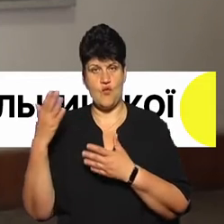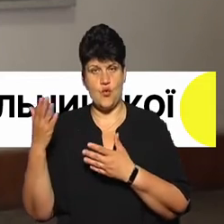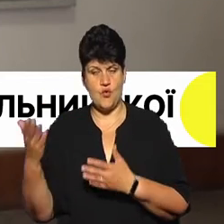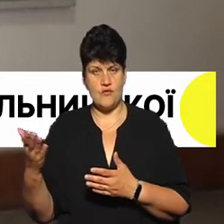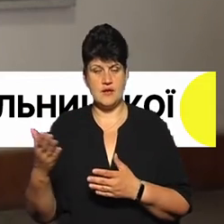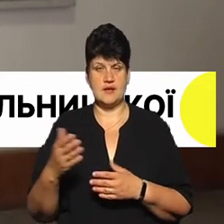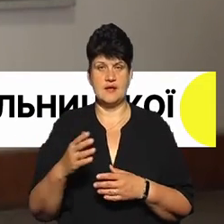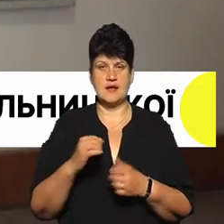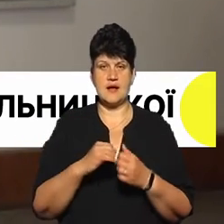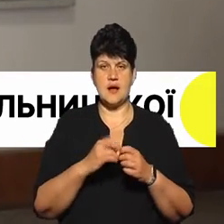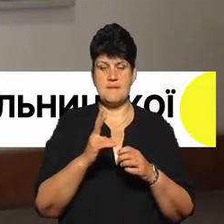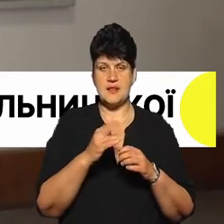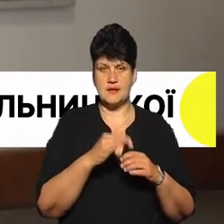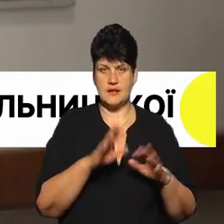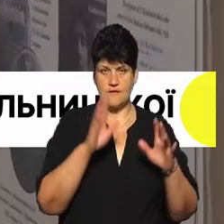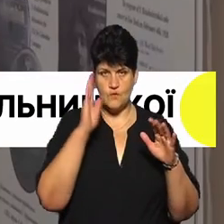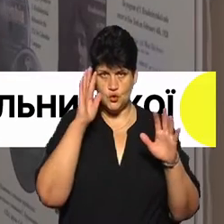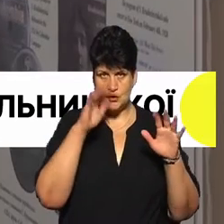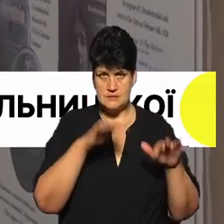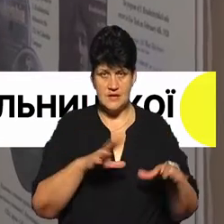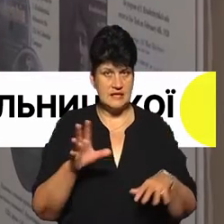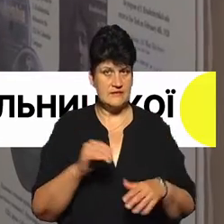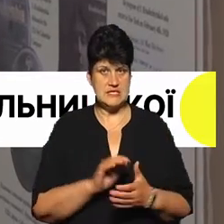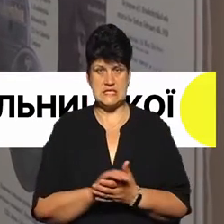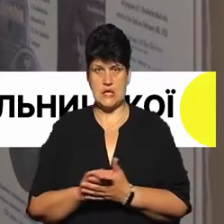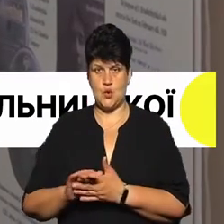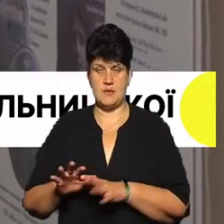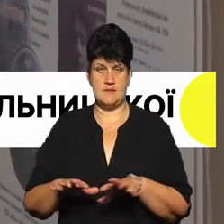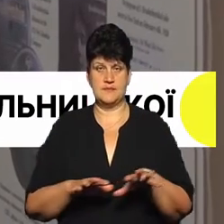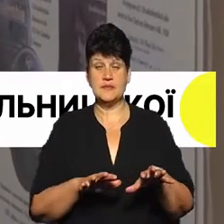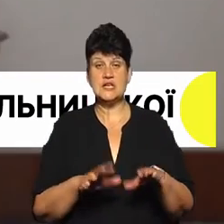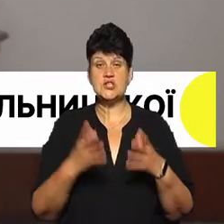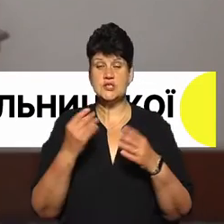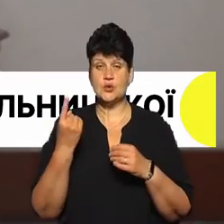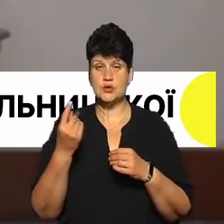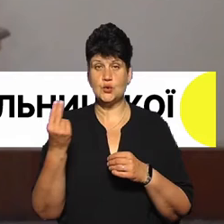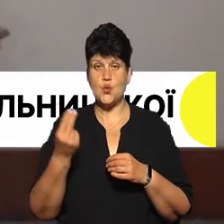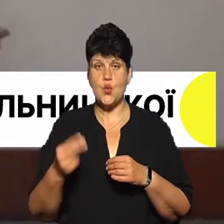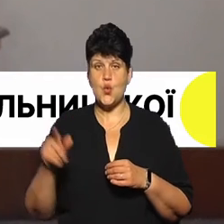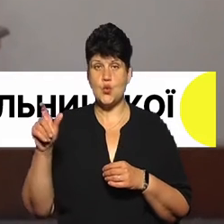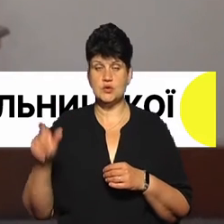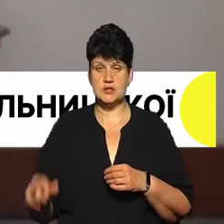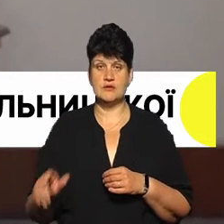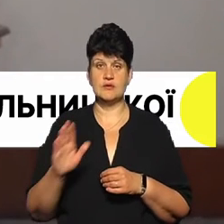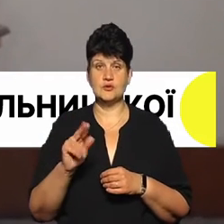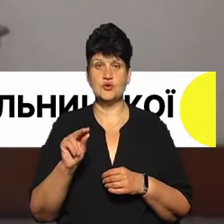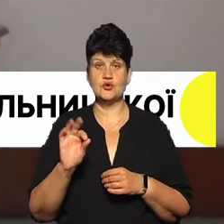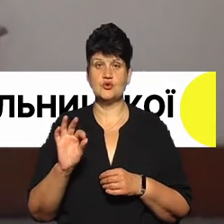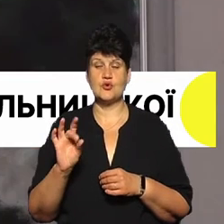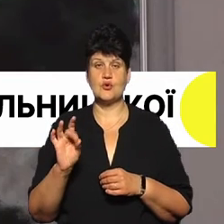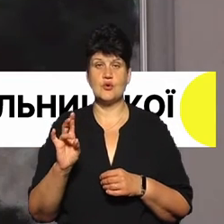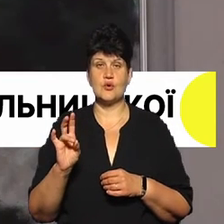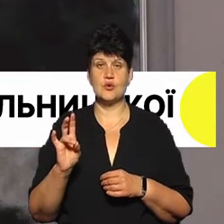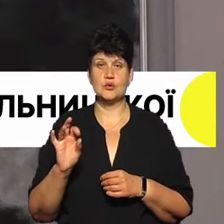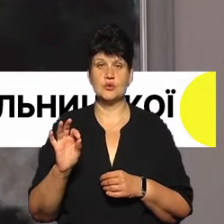Кавкам'янки, водоспад. То всі знайомі міста. Ще один художник, який відвідав виставку, Володимир Чорнобай. Каже, найбільше йому до вподоби